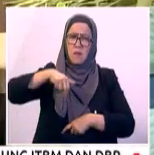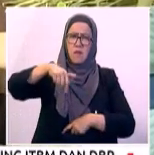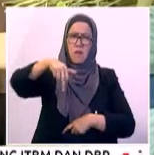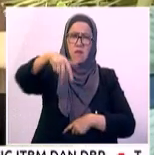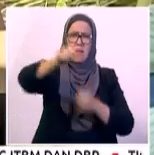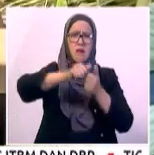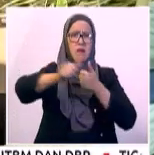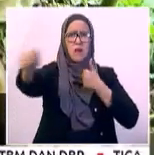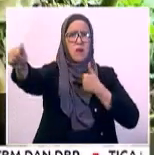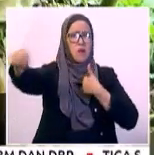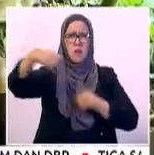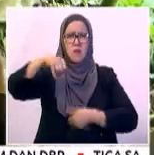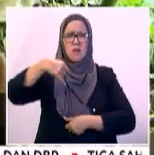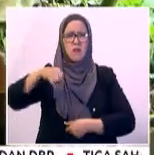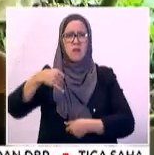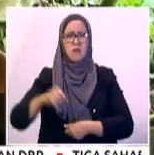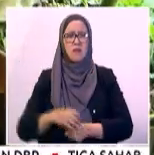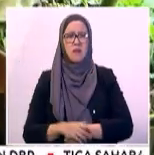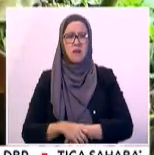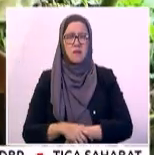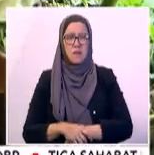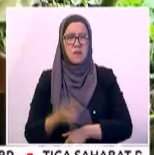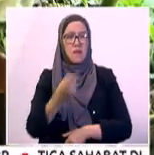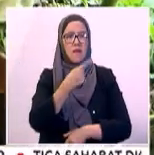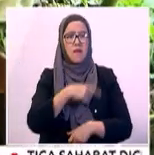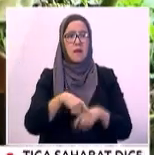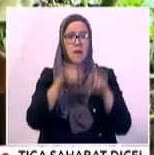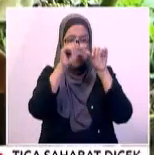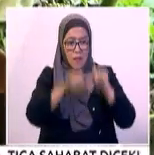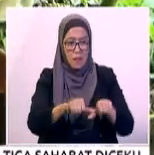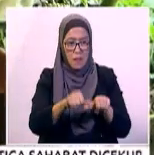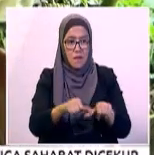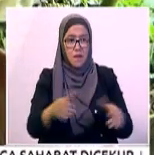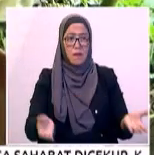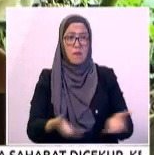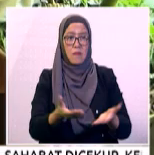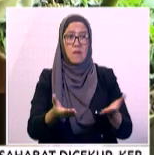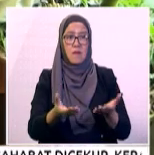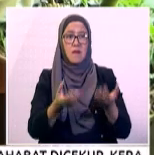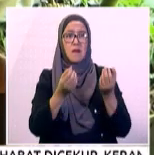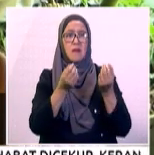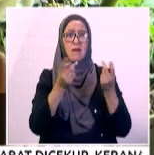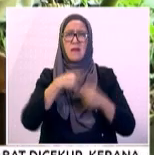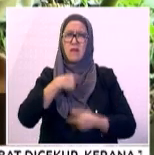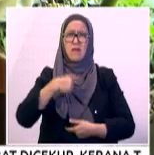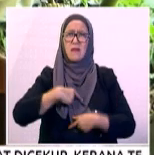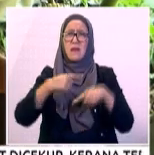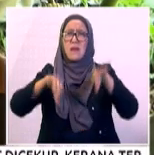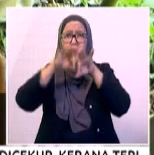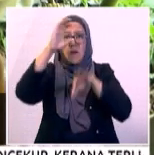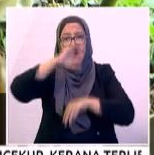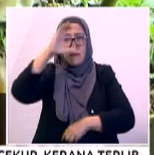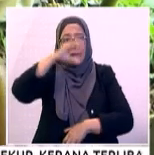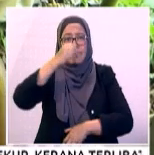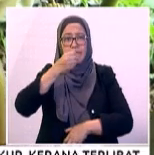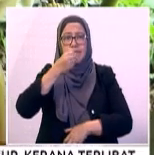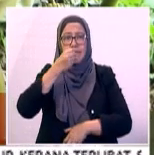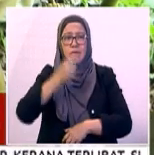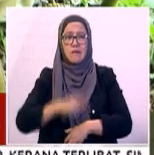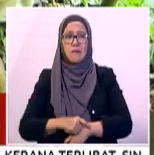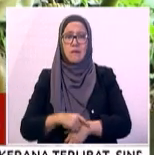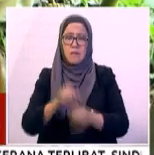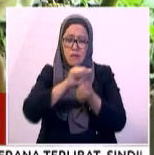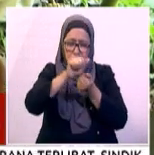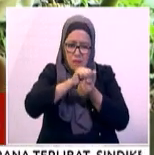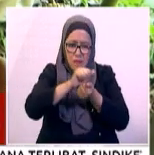dah. Lepas tu nak duduk sini, nak duduk kilas saja, nak makan saja, nak cari makan pada air ada. Lepas tu pingan maku